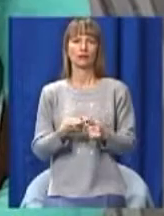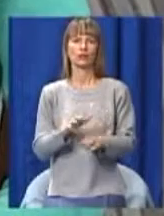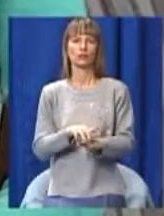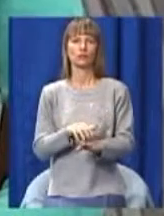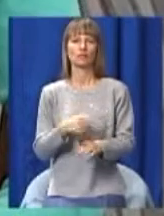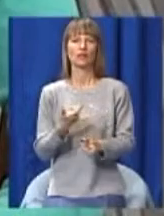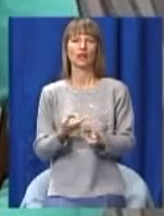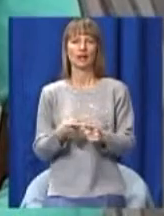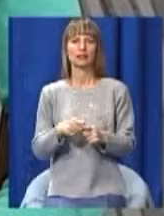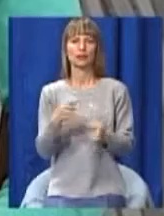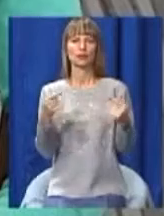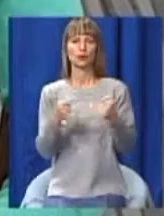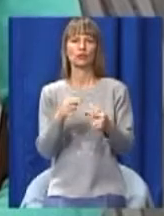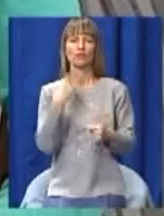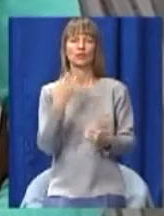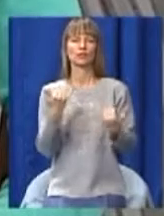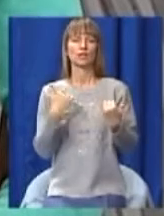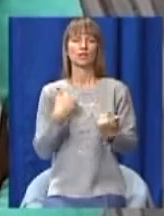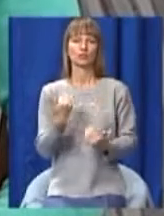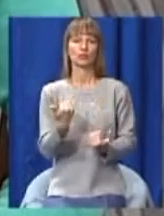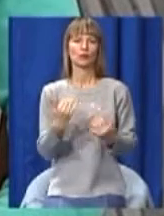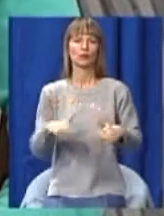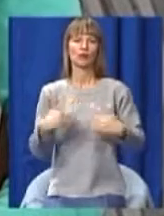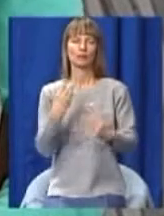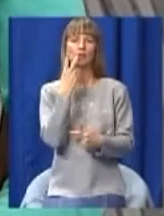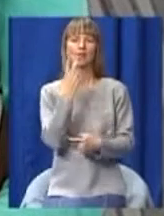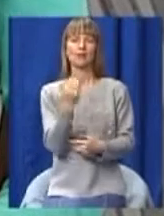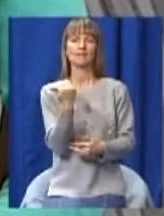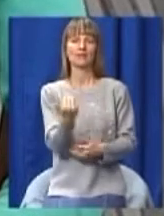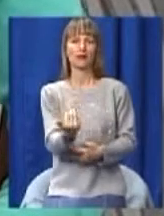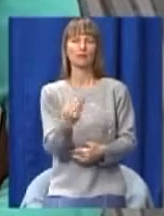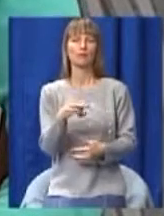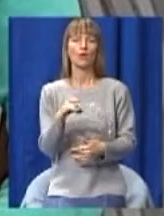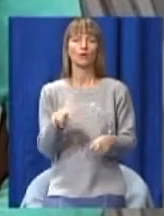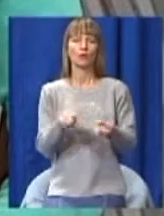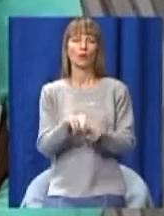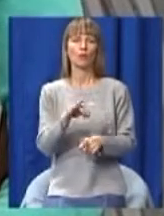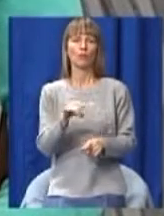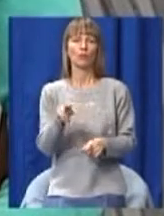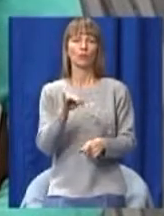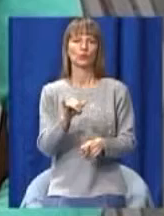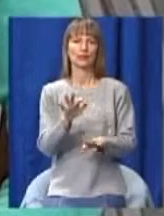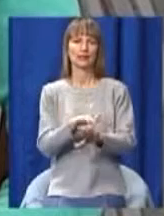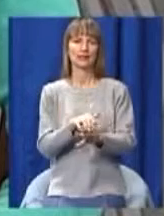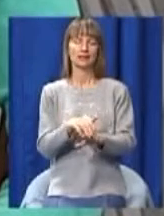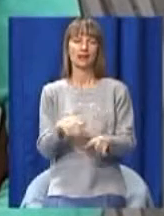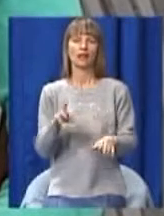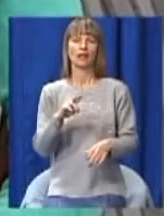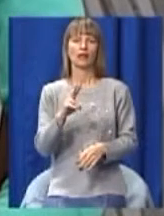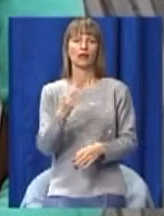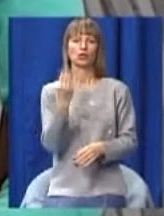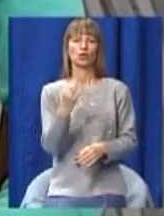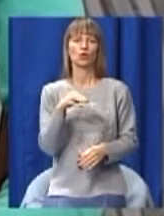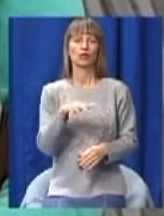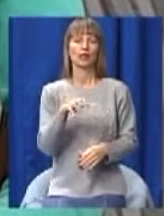ти, напевно, дуже вірно говориш. А зараз ми, власне, і пропонуємо переглянути вам про таку породу кицяк, як шотландські